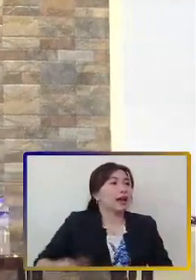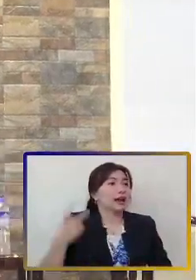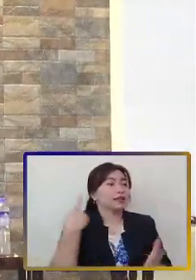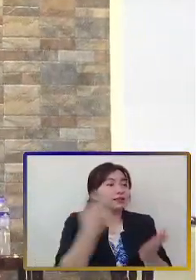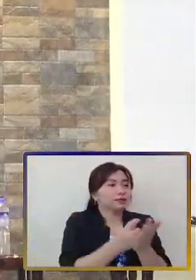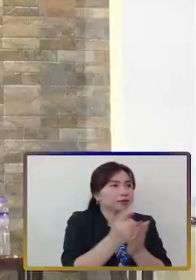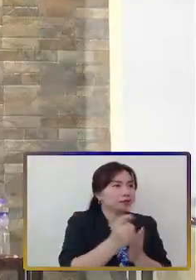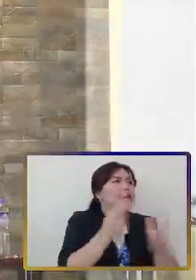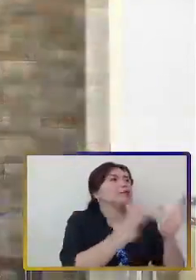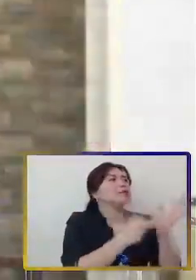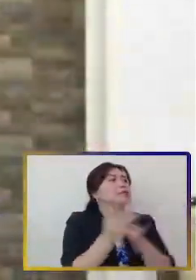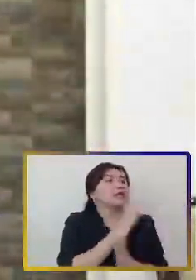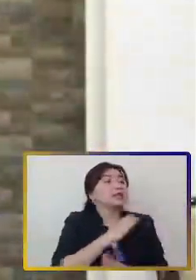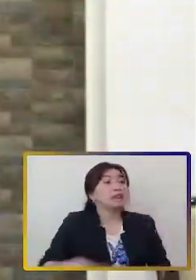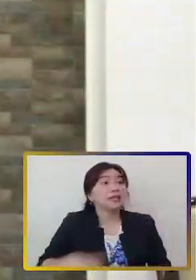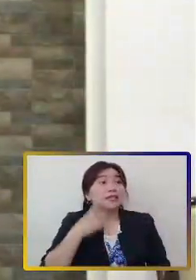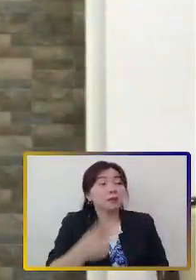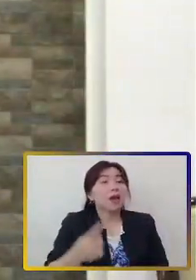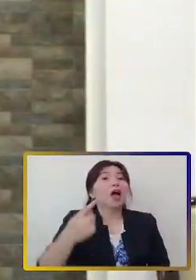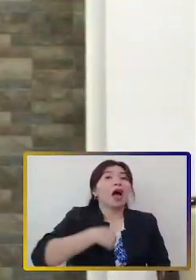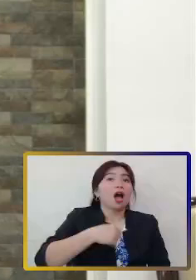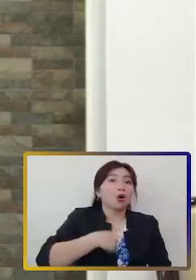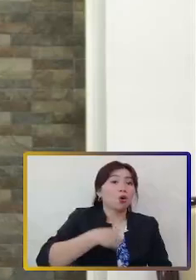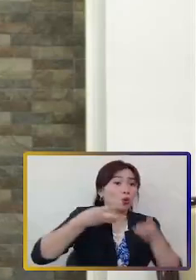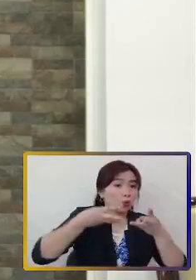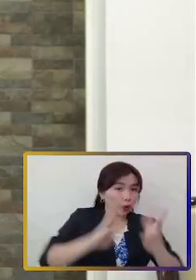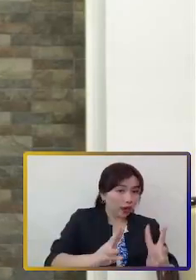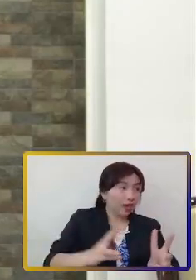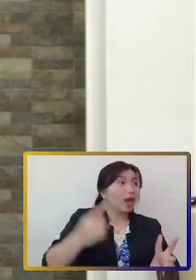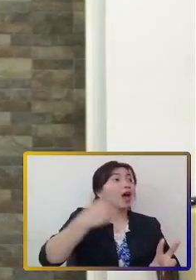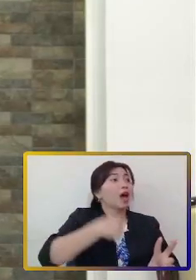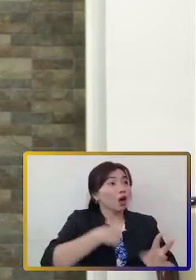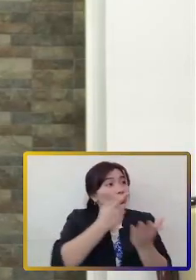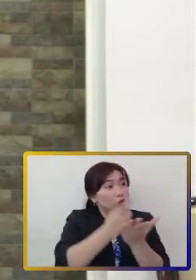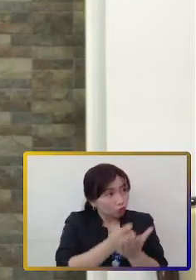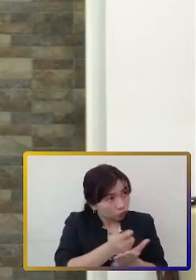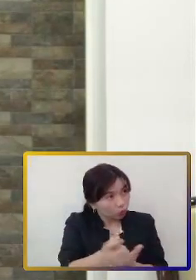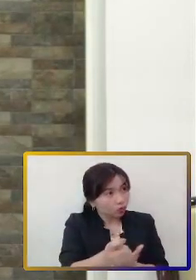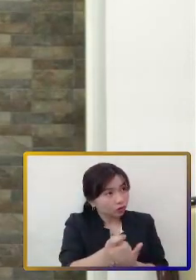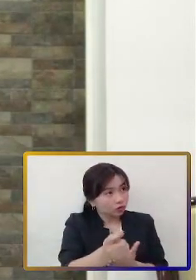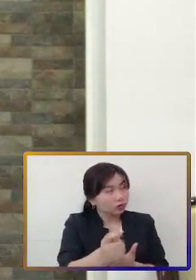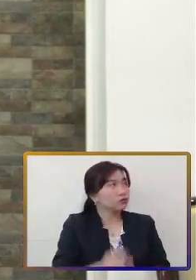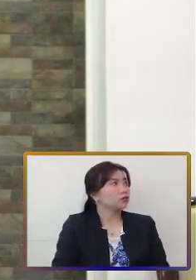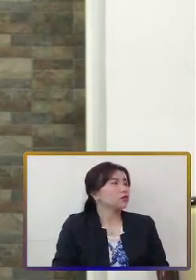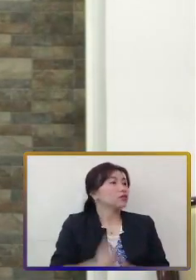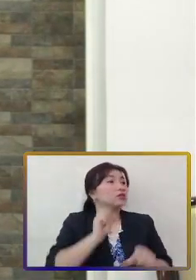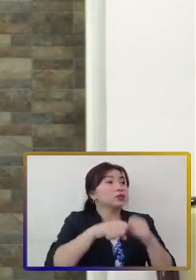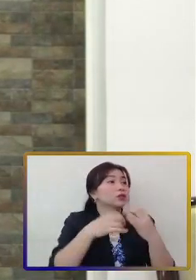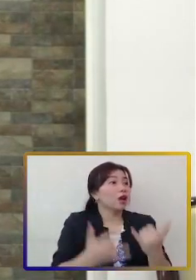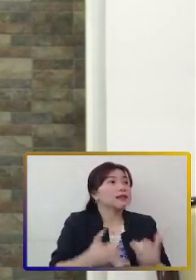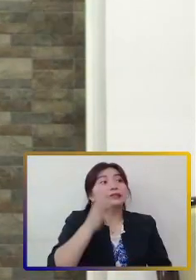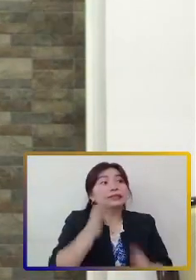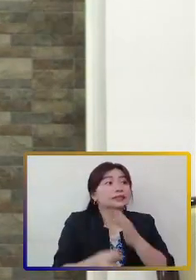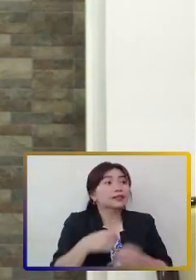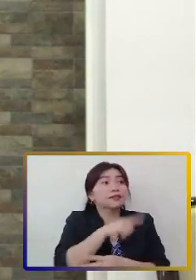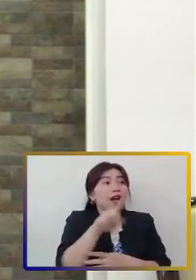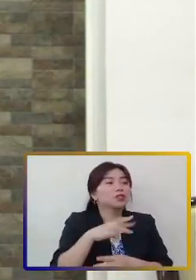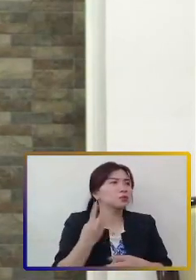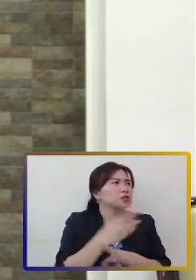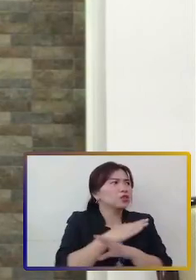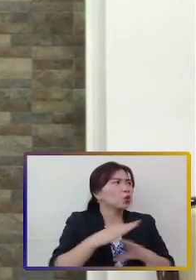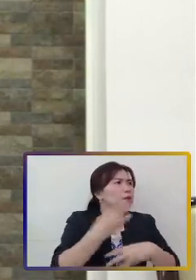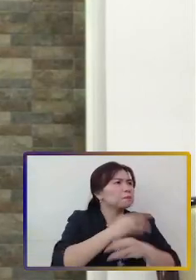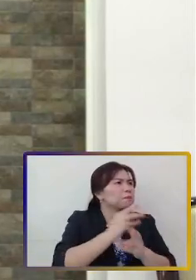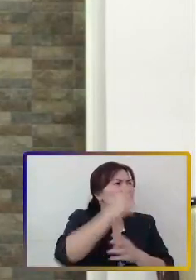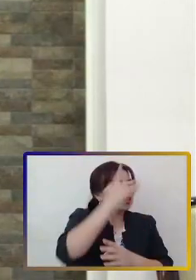mismo nagsabi I am the way the truth ako ang katotohanan Kaya nga hindi naori ang